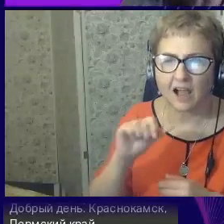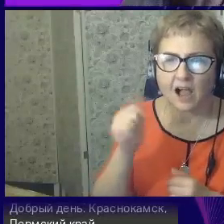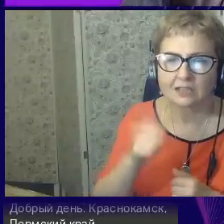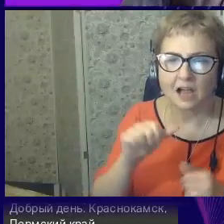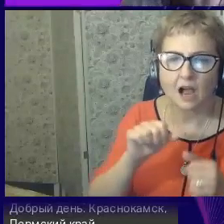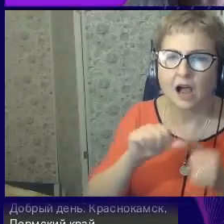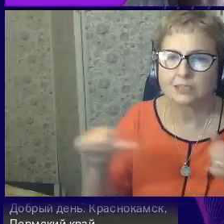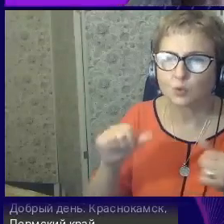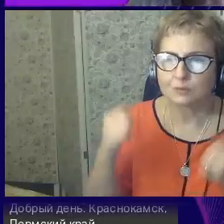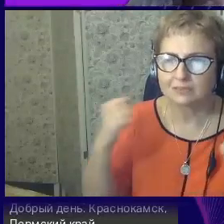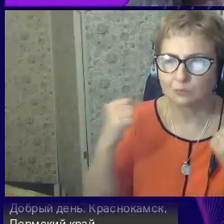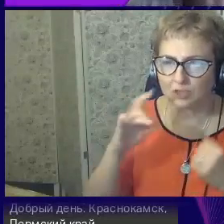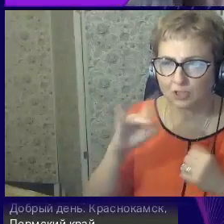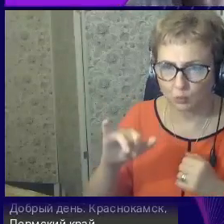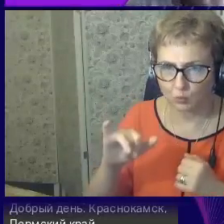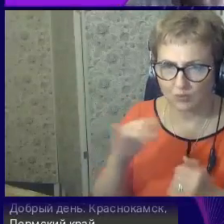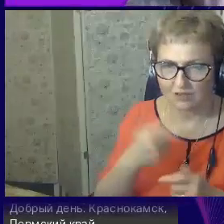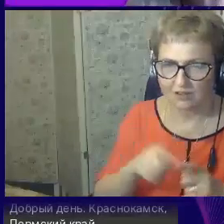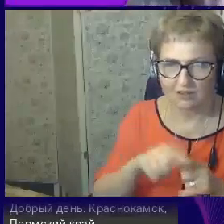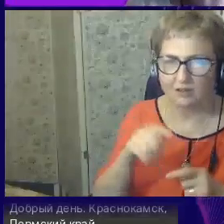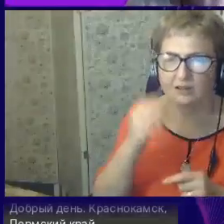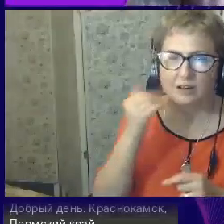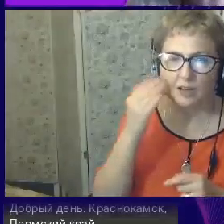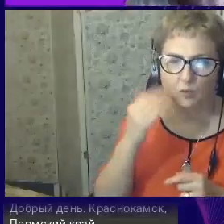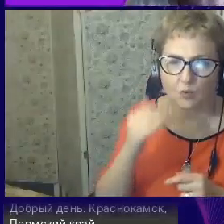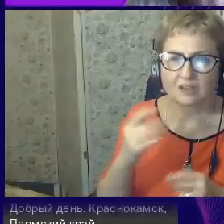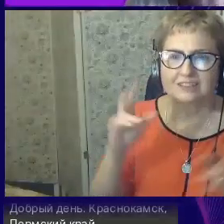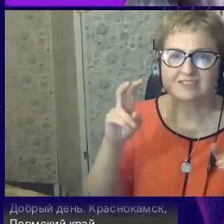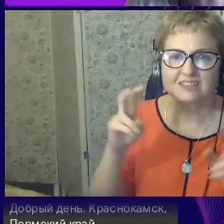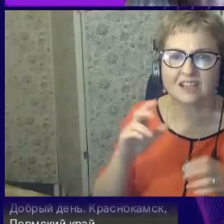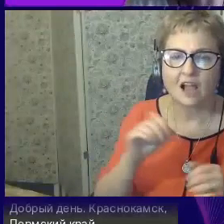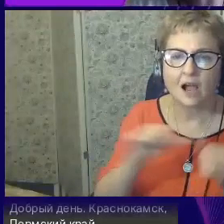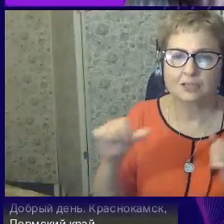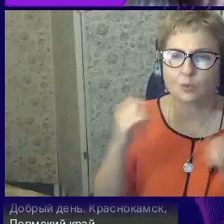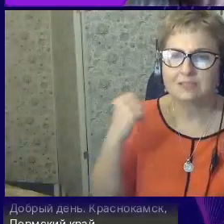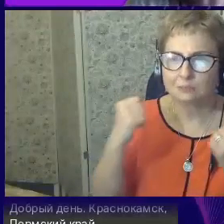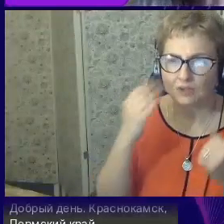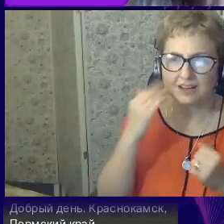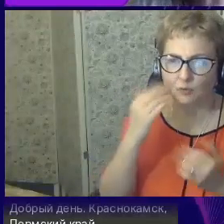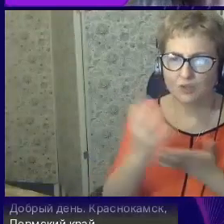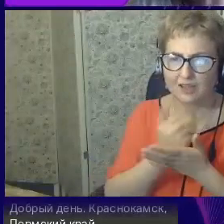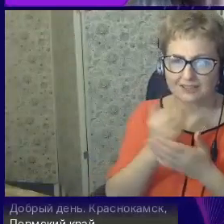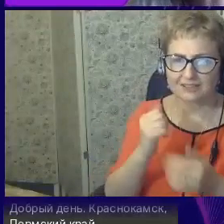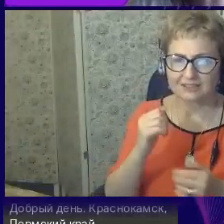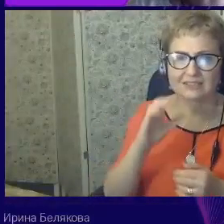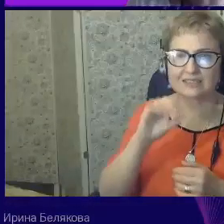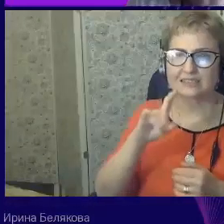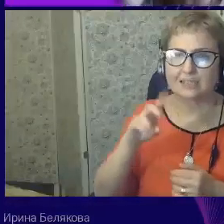наша страница во ВКонтакте. То есть просто ее очень легко найти по признаку «Особый спорт». Там есть ссылки на